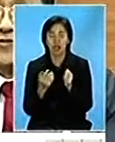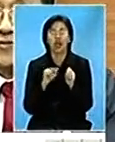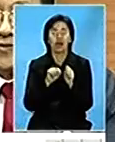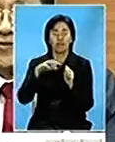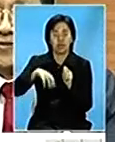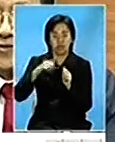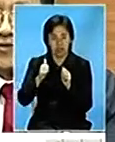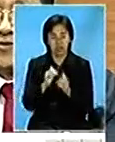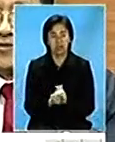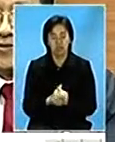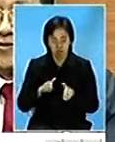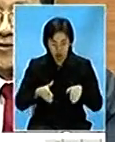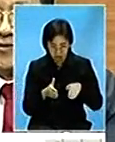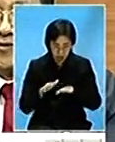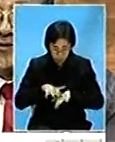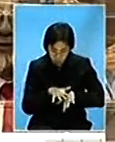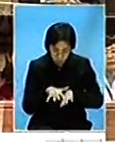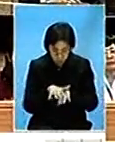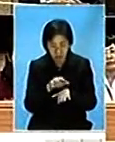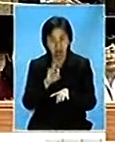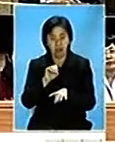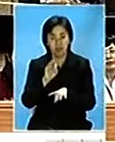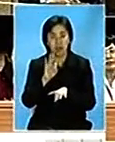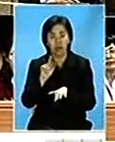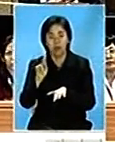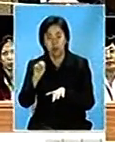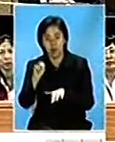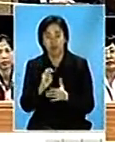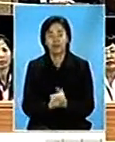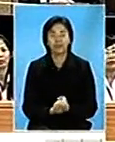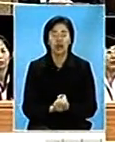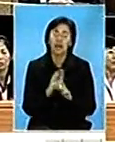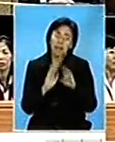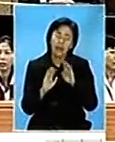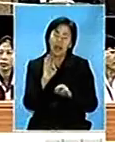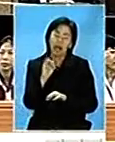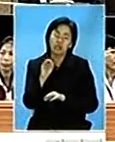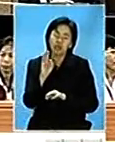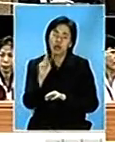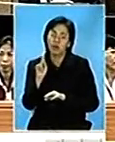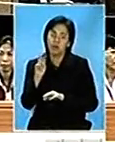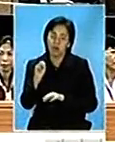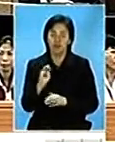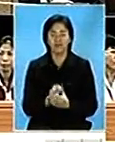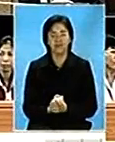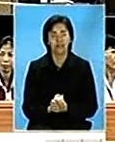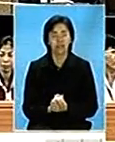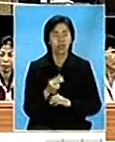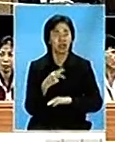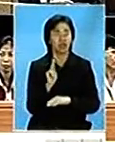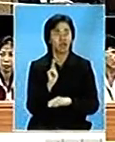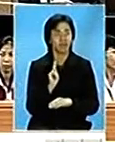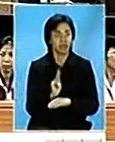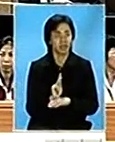องระยะทาง99กิโลเมตรโดยประมาณครับท่านประธานครับเพราะนั้